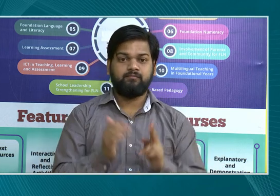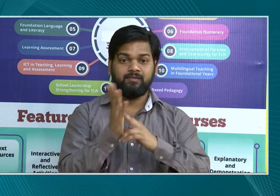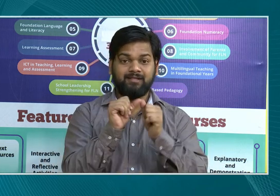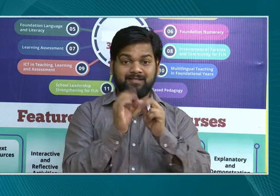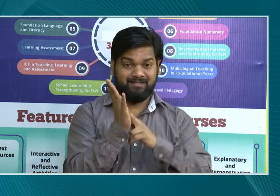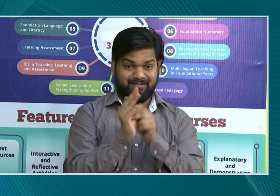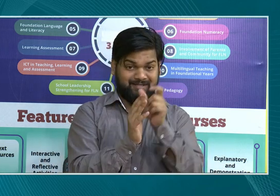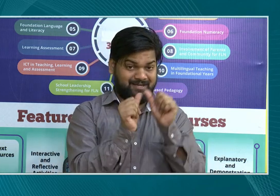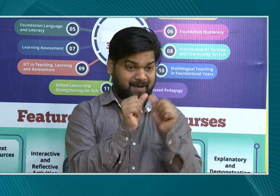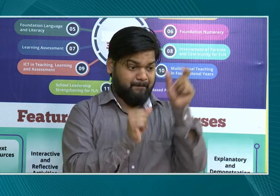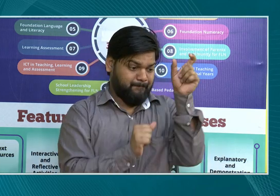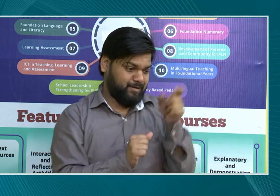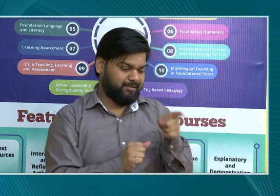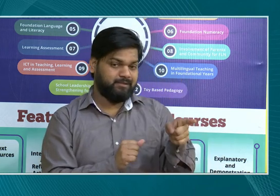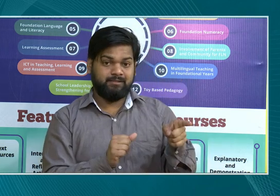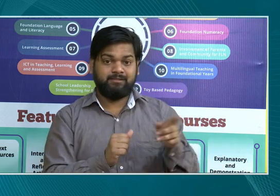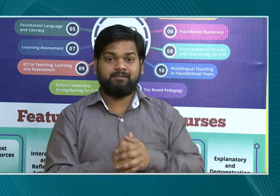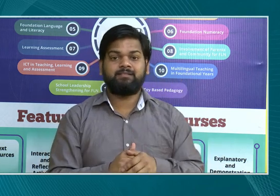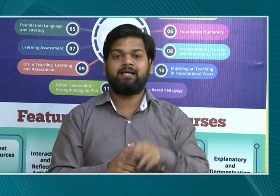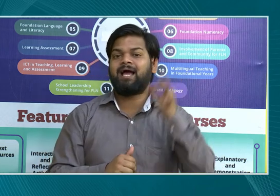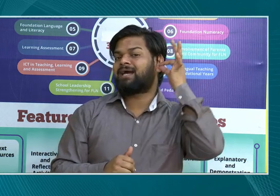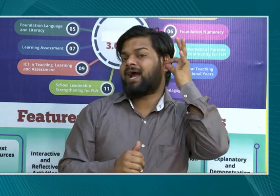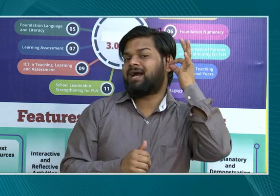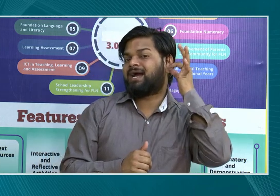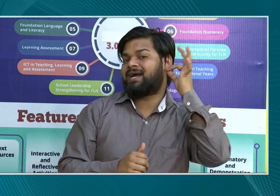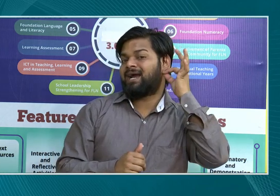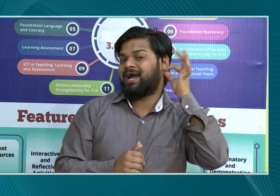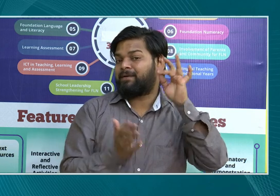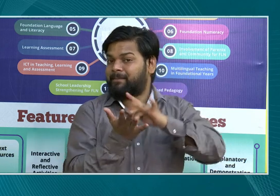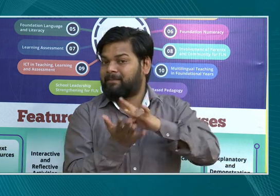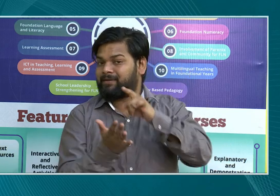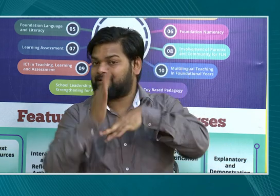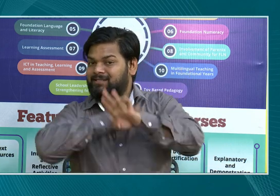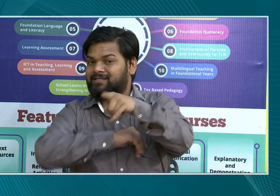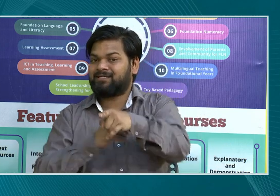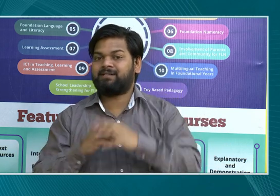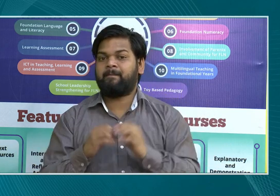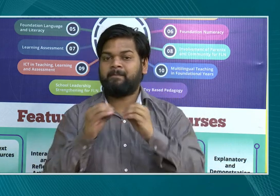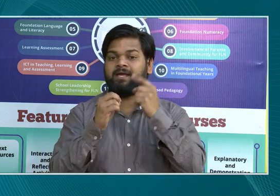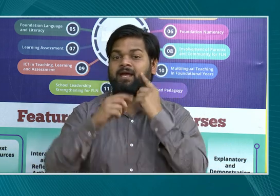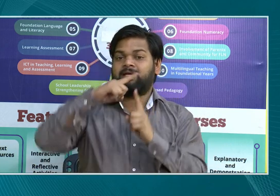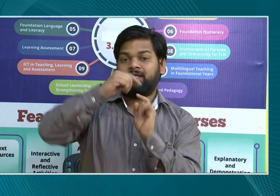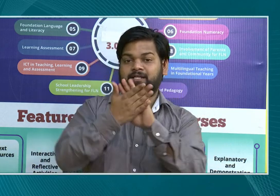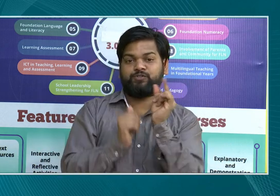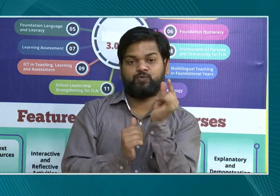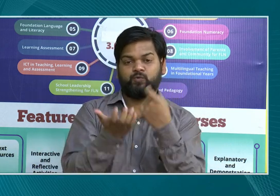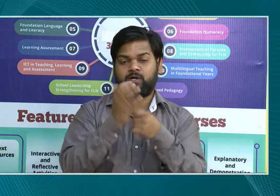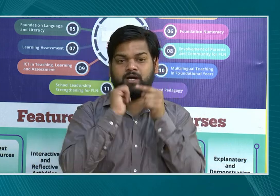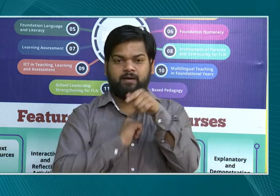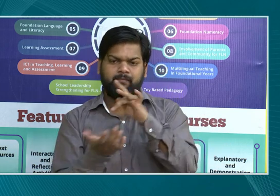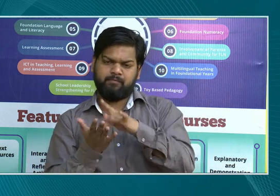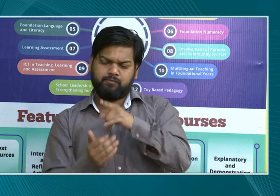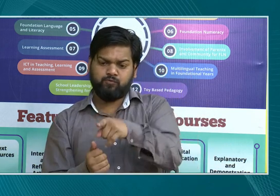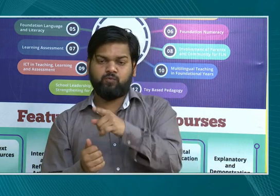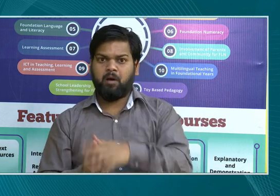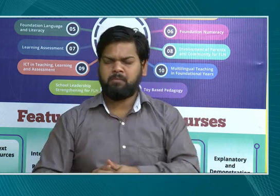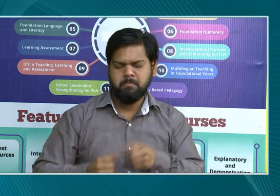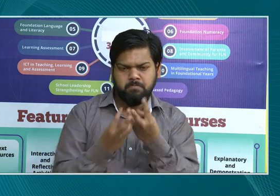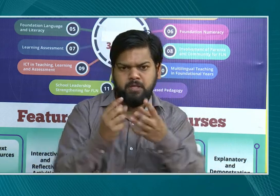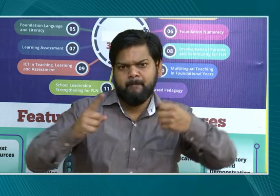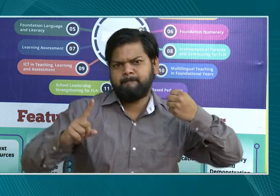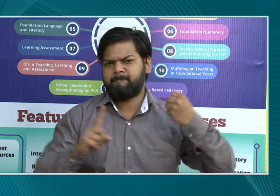उनका जो है राज महल था और कानपुर में उन्होंने अंग्रेजन के खिलाफ एक बड़ा विद्रोह किया जिसमें अनेक अंग्रेज मारे गए तो